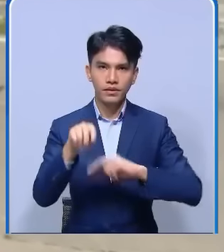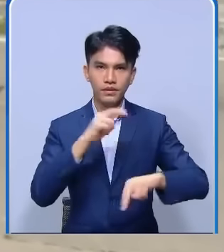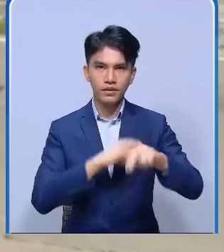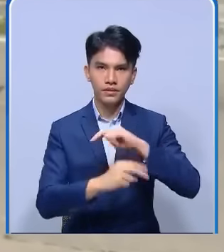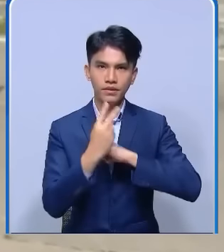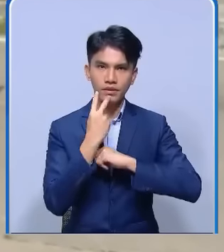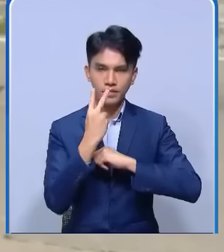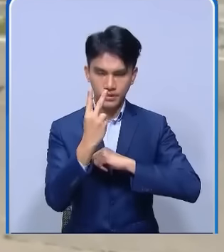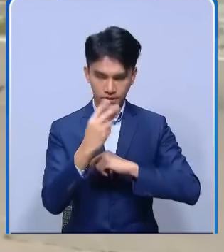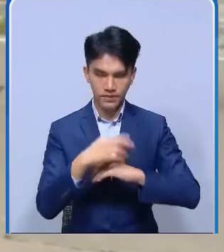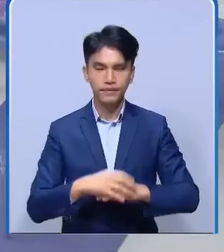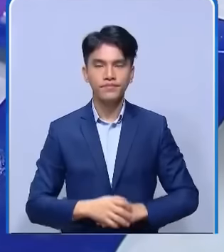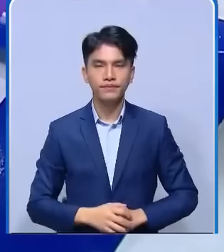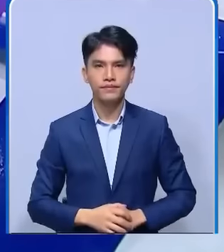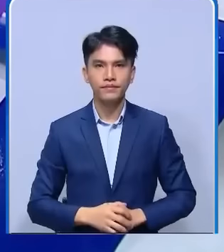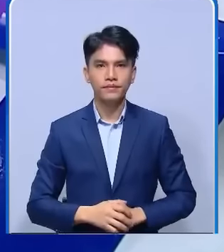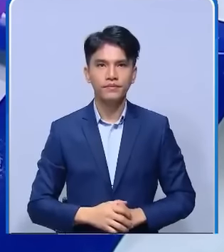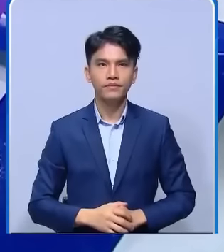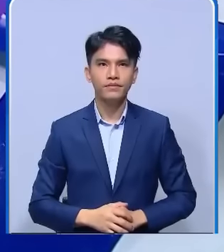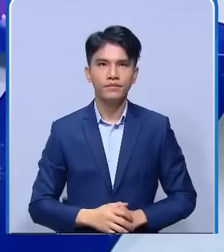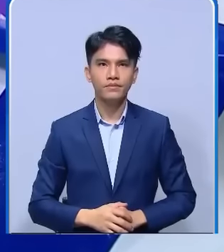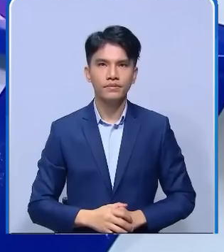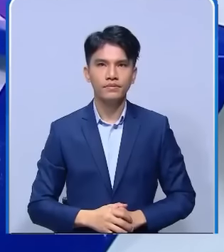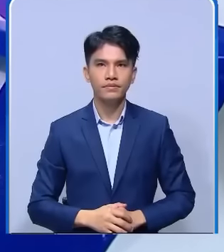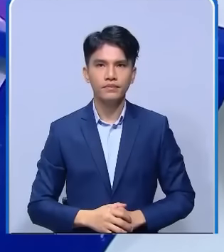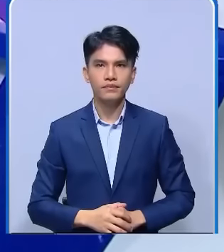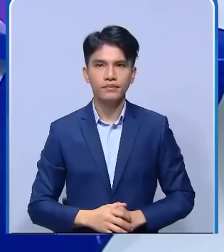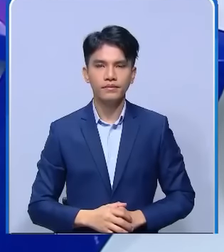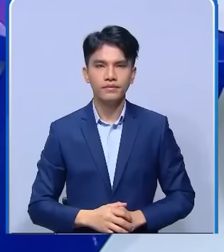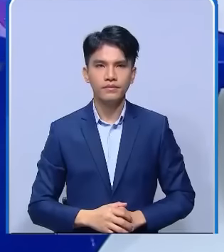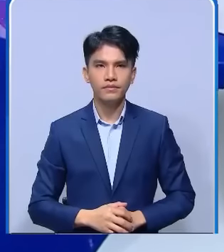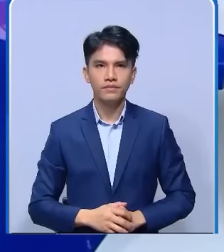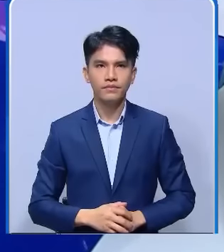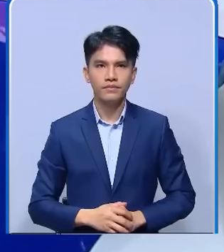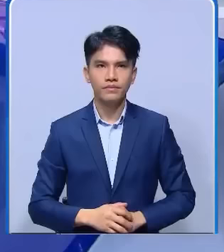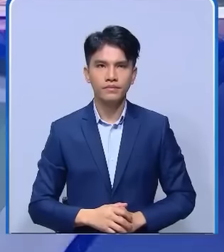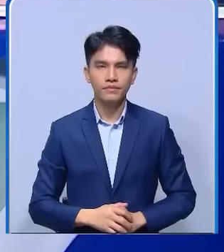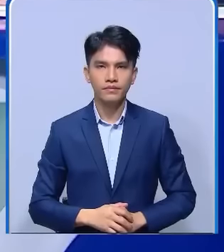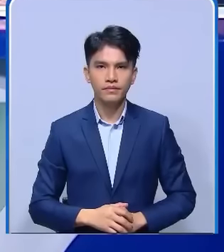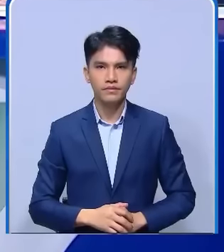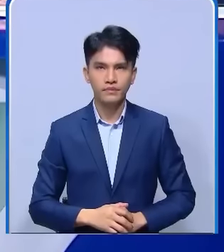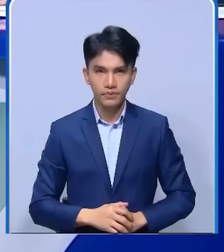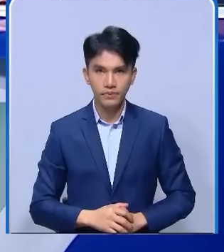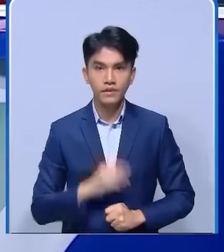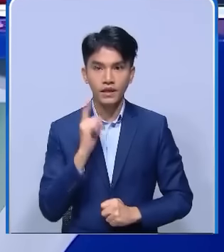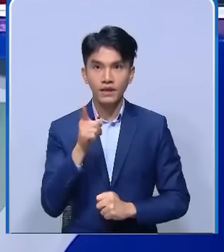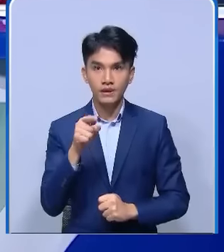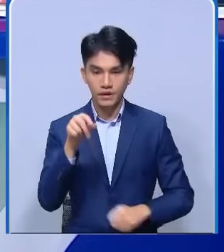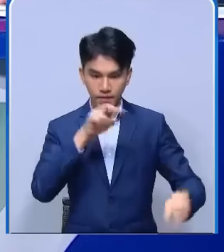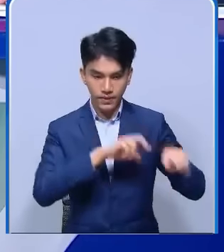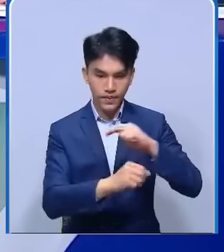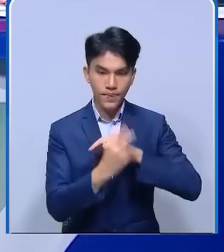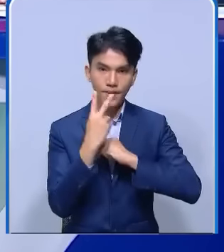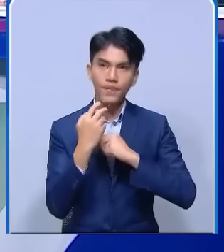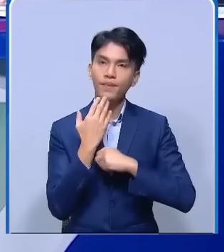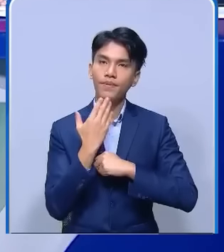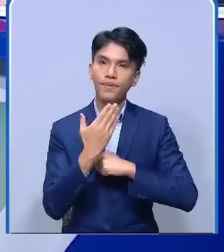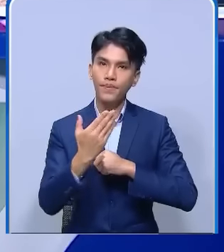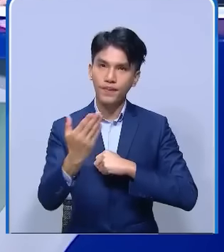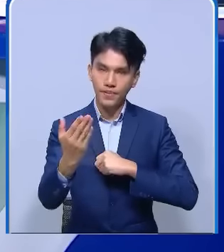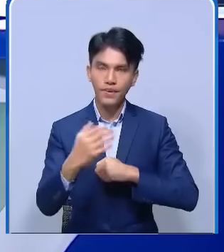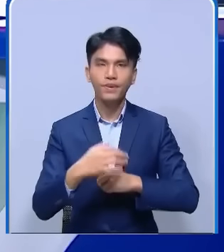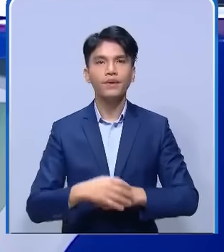ของบอสทั้ง18คนค่ะช่วงนี้กลับไปทางสถานีค่ะ ขอบคุณนะครับคุณดารินทิพย์จริงๆท่านก็คงจะติดตามอยู่ตลอดเวลาอยู่แล้วแหละคงส่งไลน์ท่านกันไ